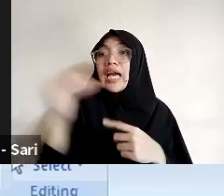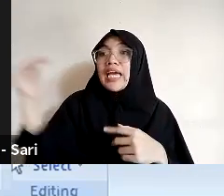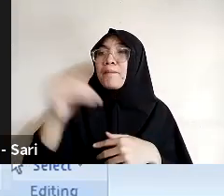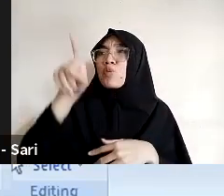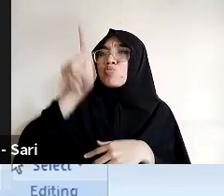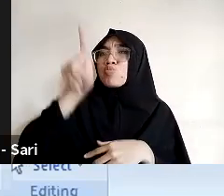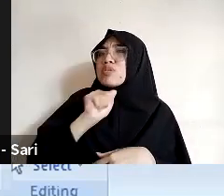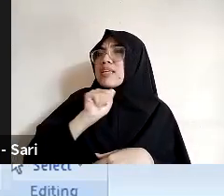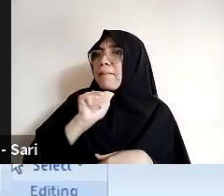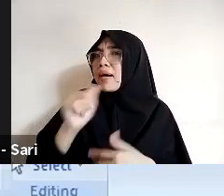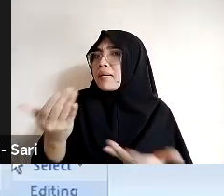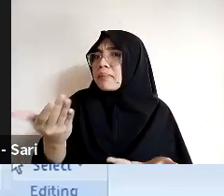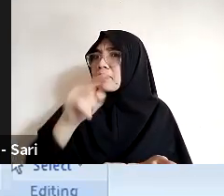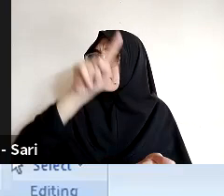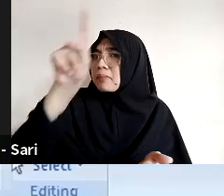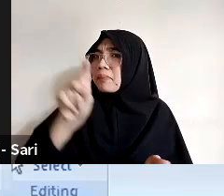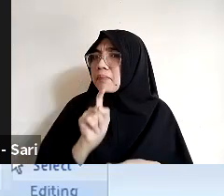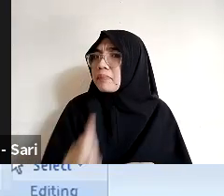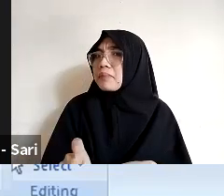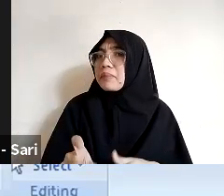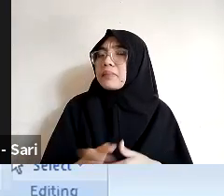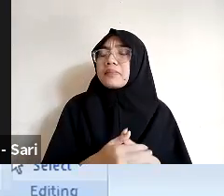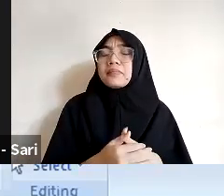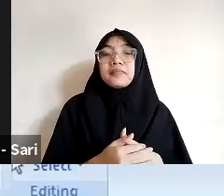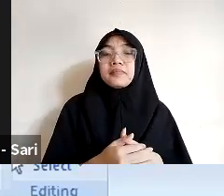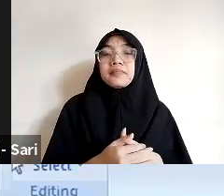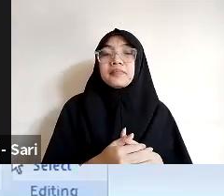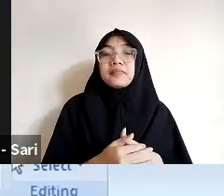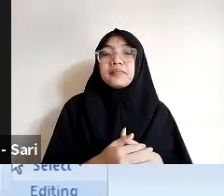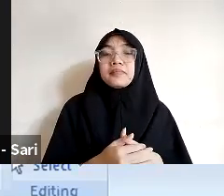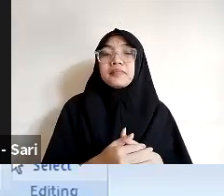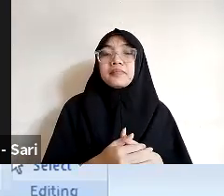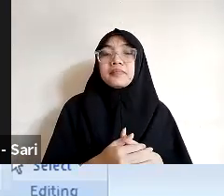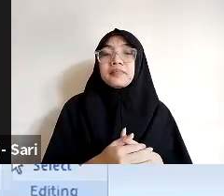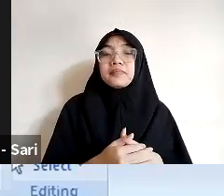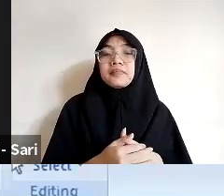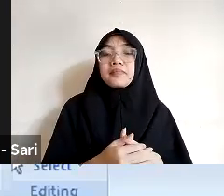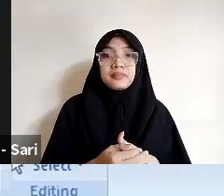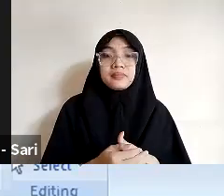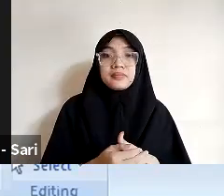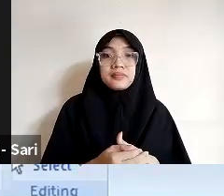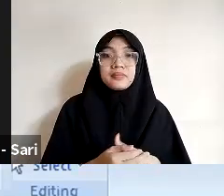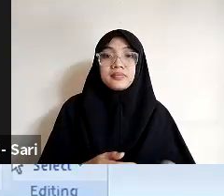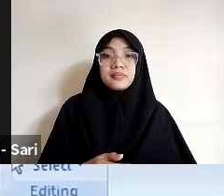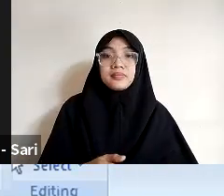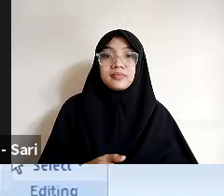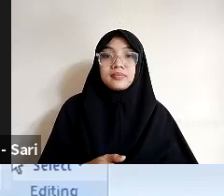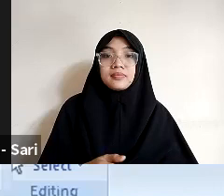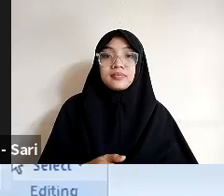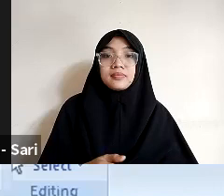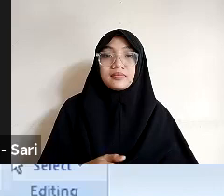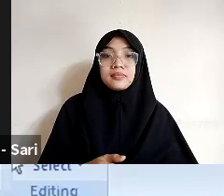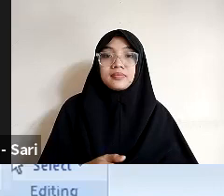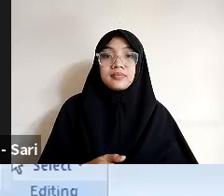sih? Kalau yang dinilai adalah cadangan pangan masyarakat, maka hari ini masyarakat itu sebenarnya sudah mulai untuk